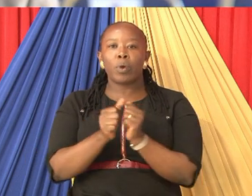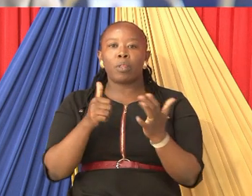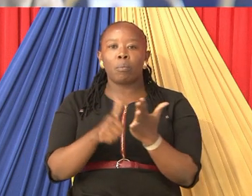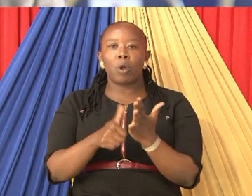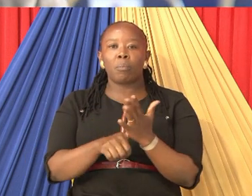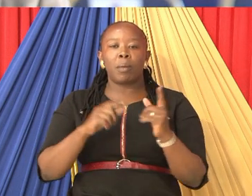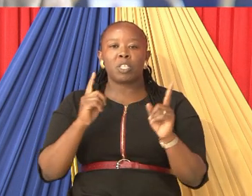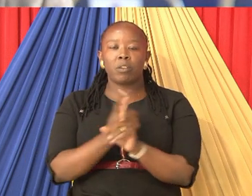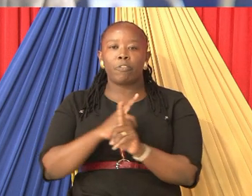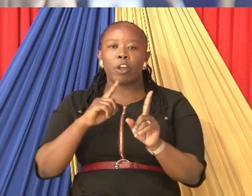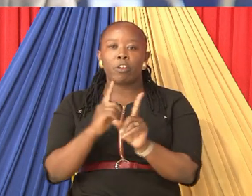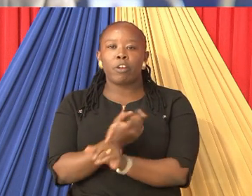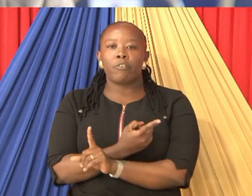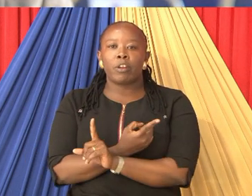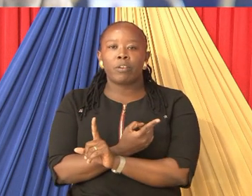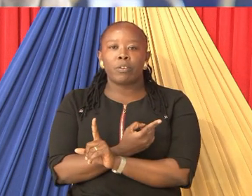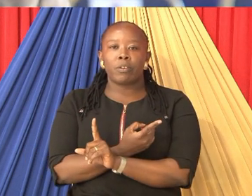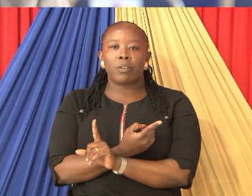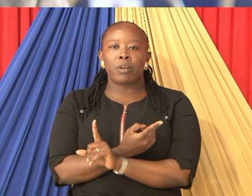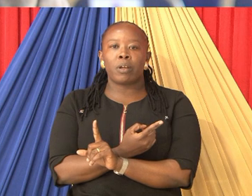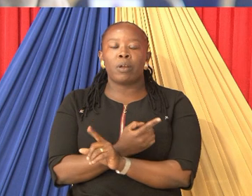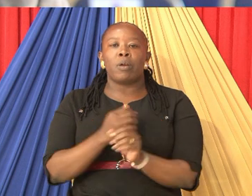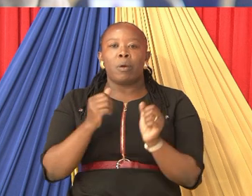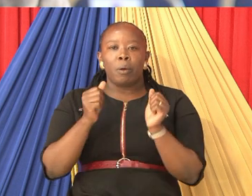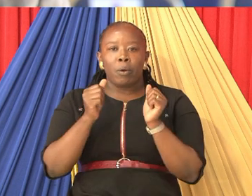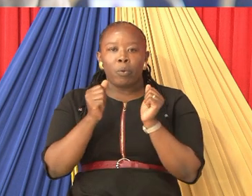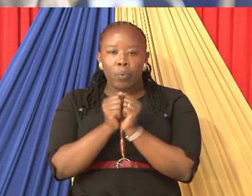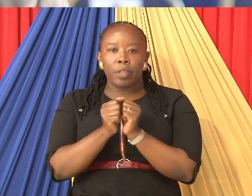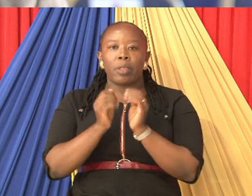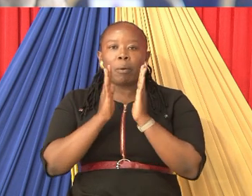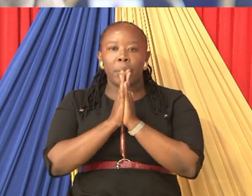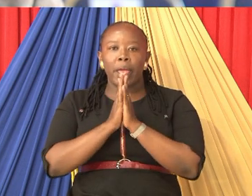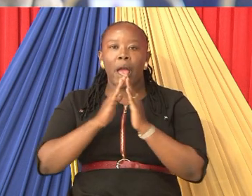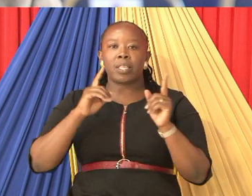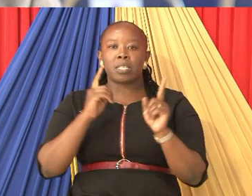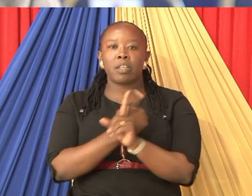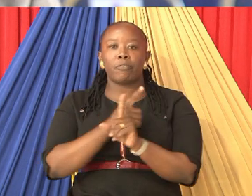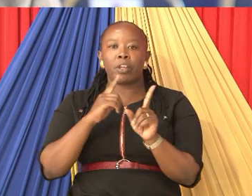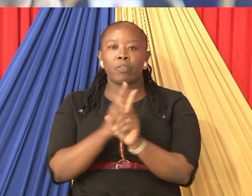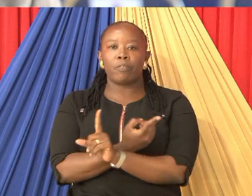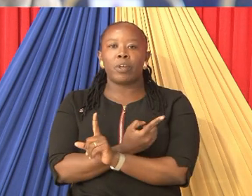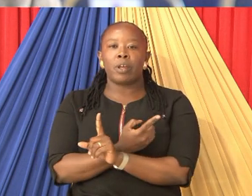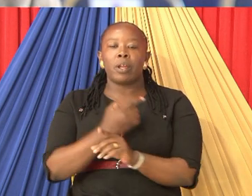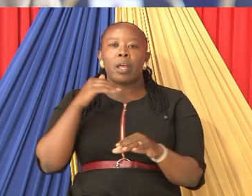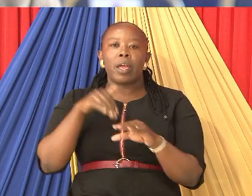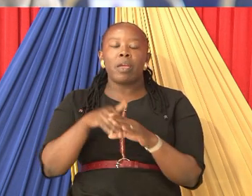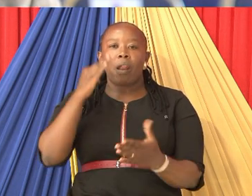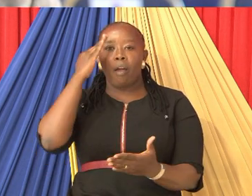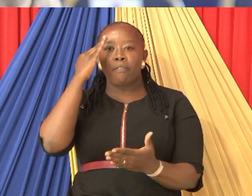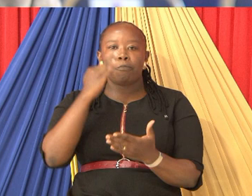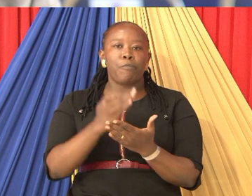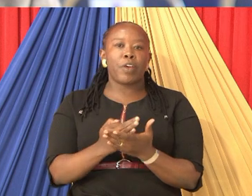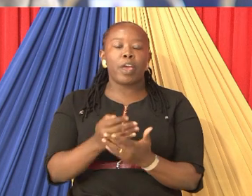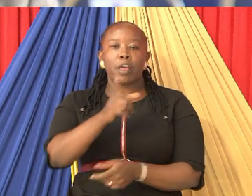shida lake. Kila mtu na ombi lake. Kwa imani Yesu Kristo.